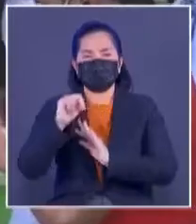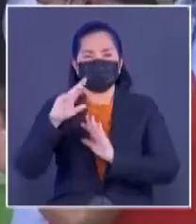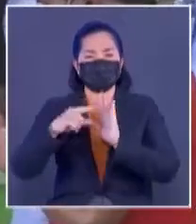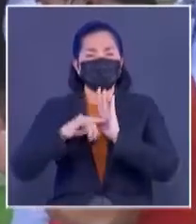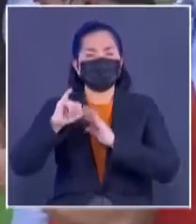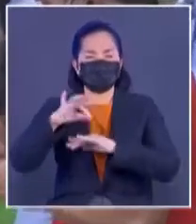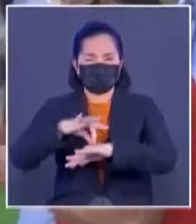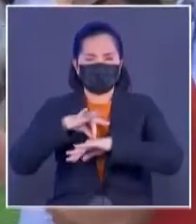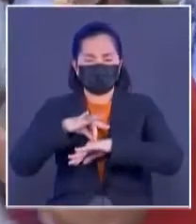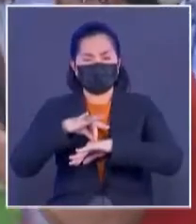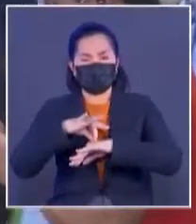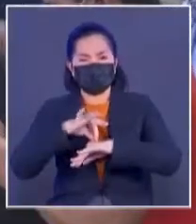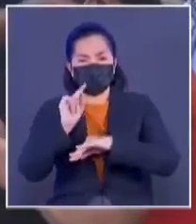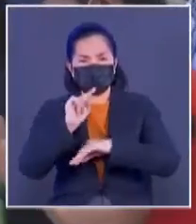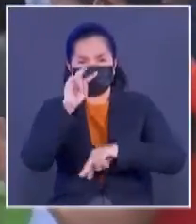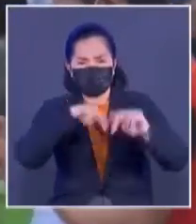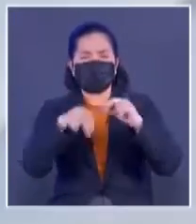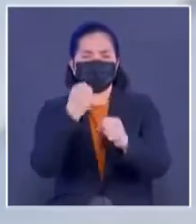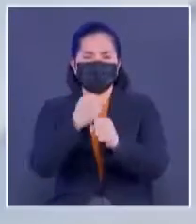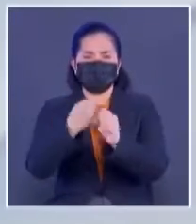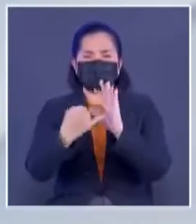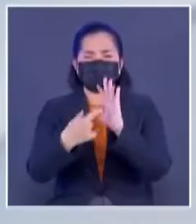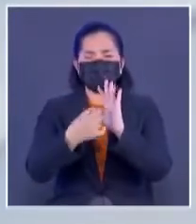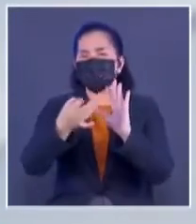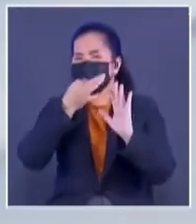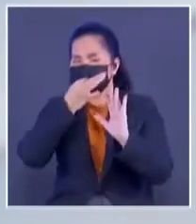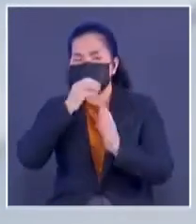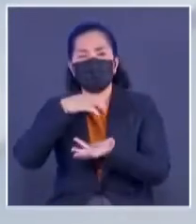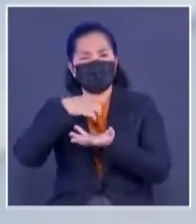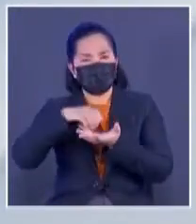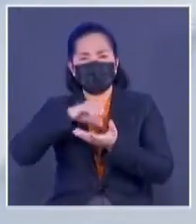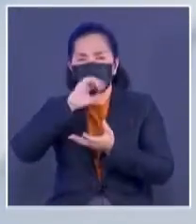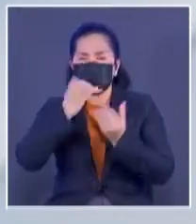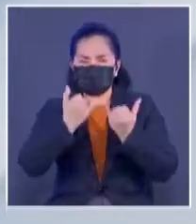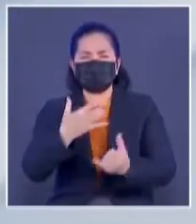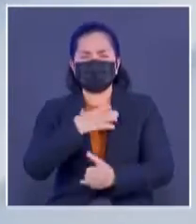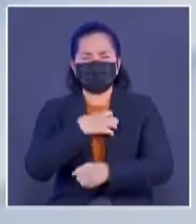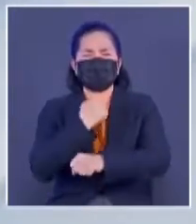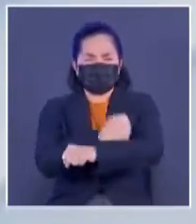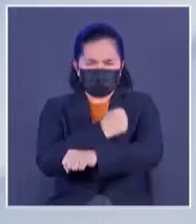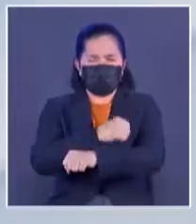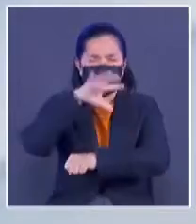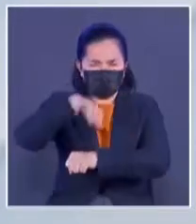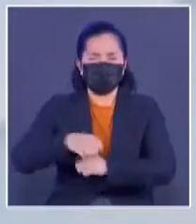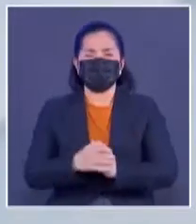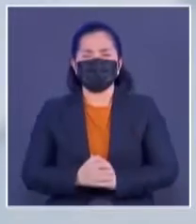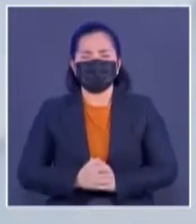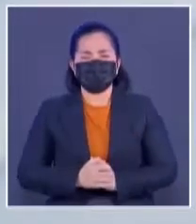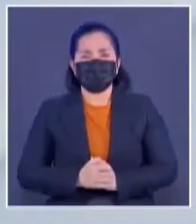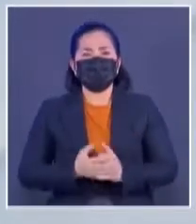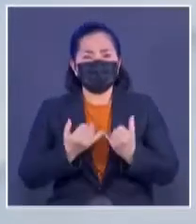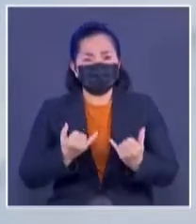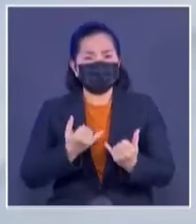ดหางานจังหวัดสมุทรสาครนะครับเปิดเผยว่าปัจจุบันนี้ทางจังหวัดเนี่ยมีความต้องการแรงงานมากนะครับความต้องการแรงงานณ